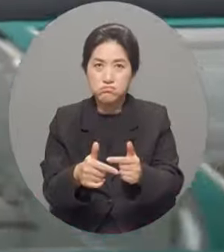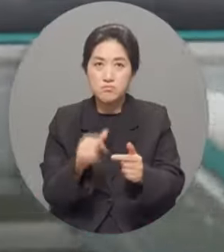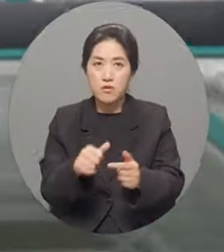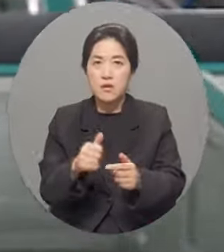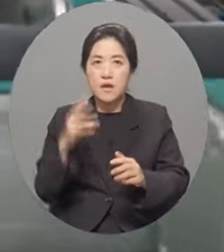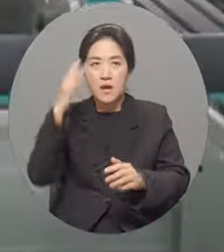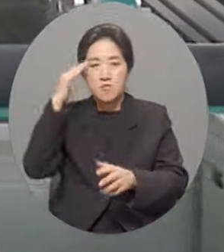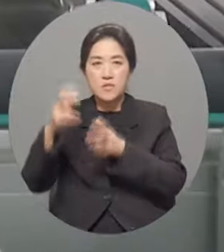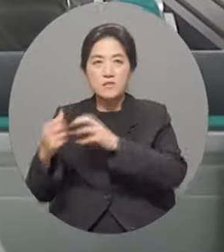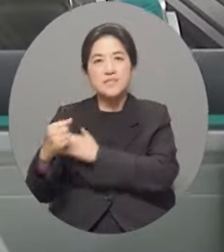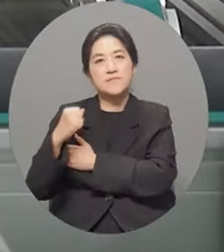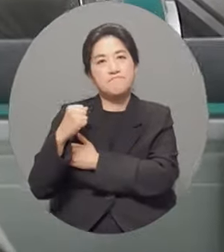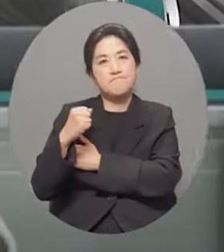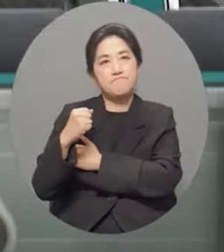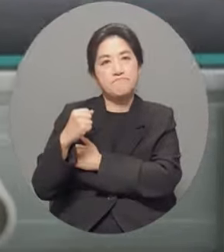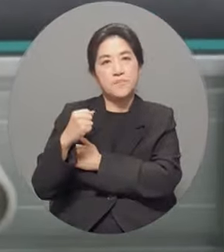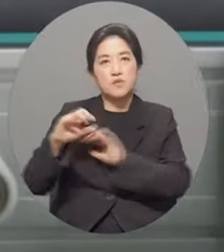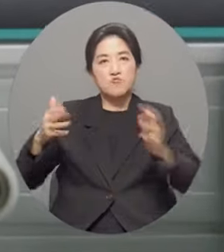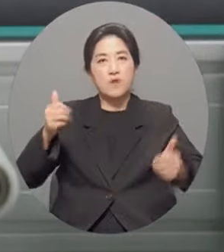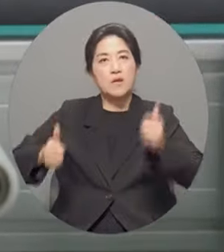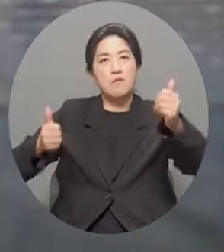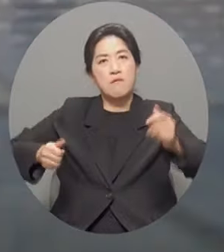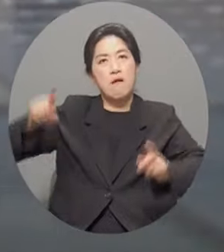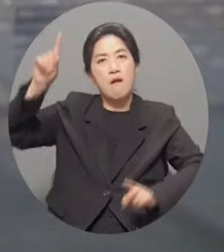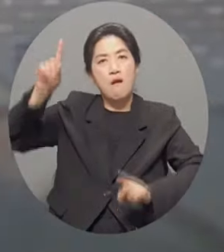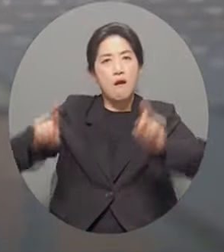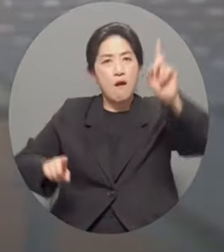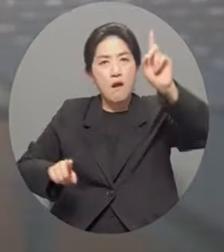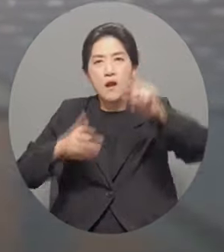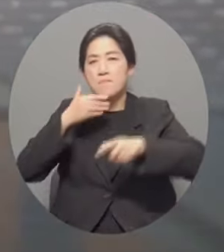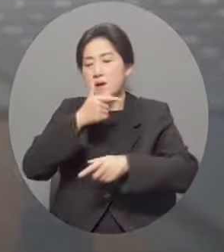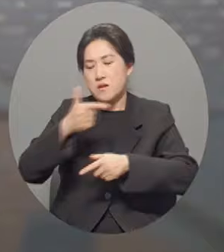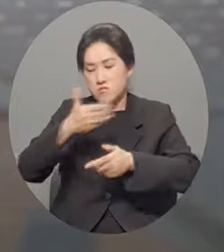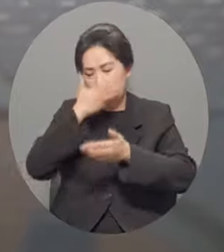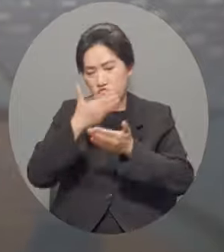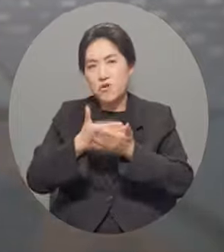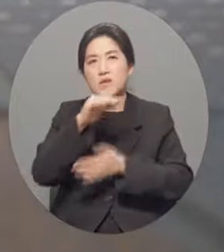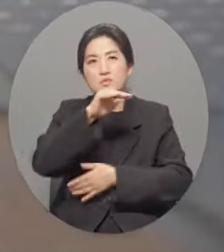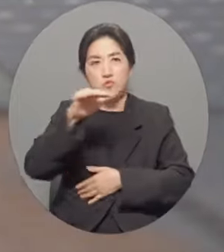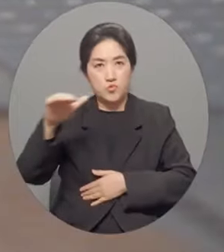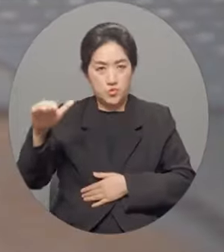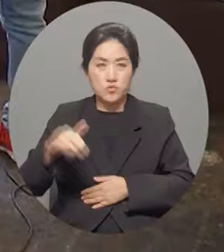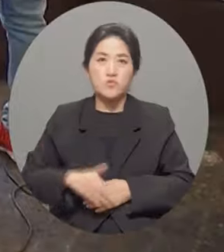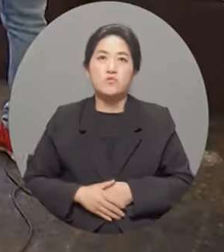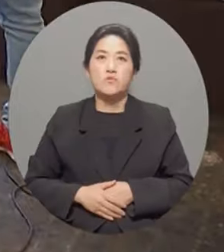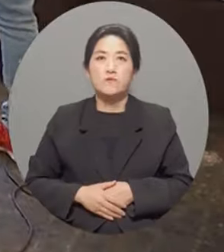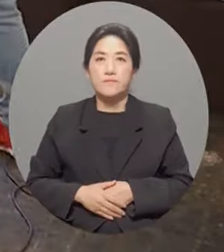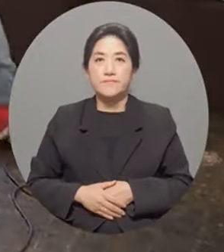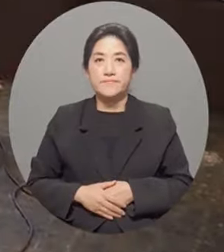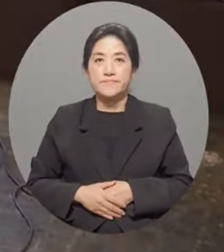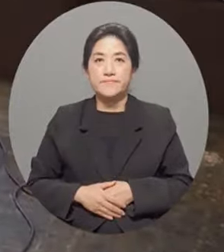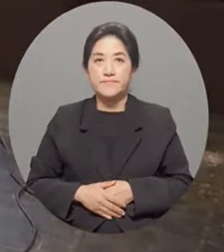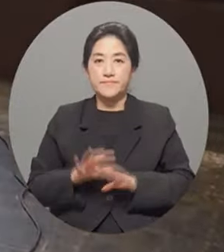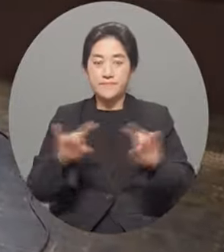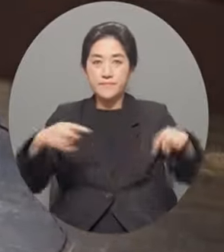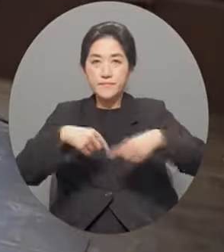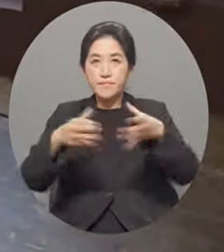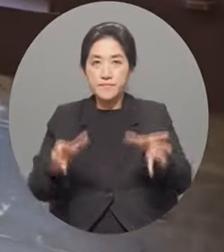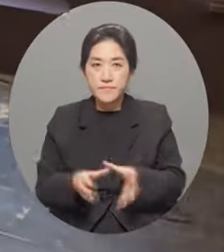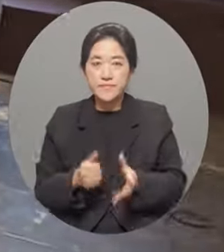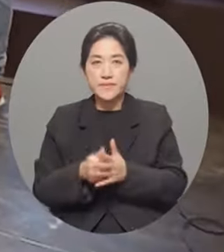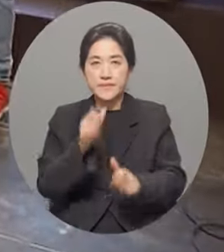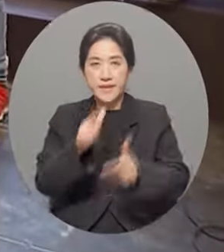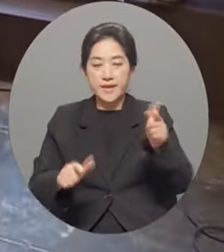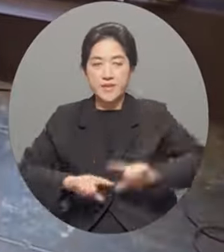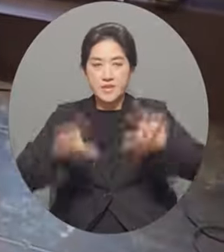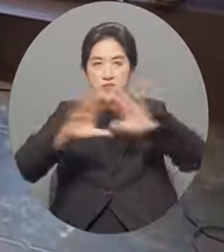산업 경쟁력, 나아가서는 국가 경쟁력을 가늠하는 그런 굉장히 중요한 요소. 각 정당도 일찌감치 다양한